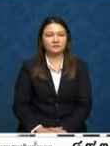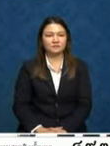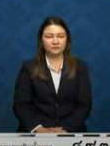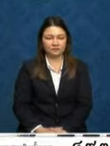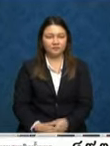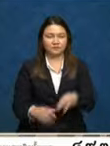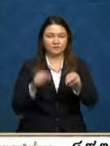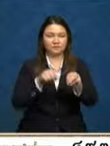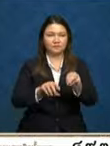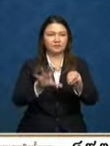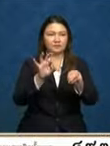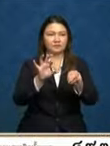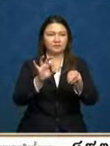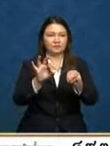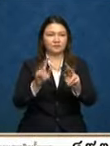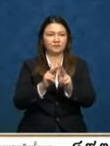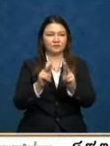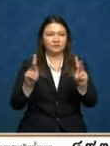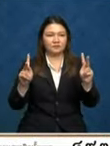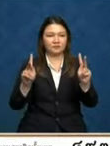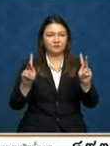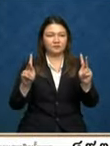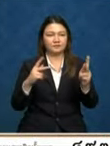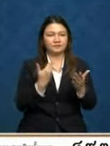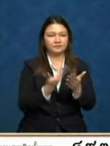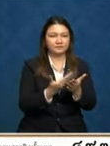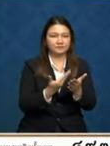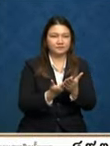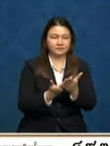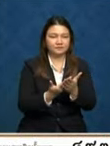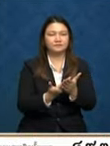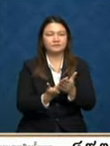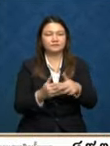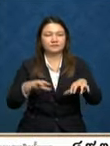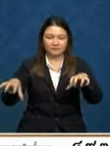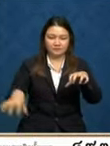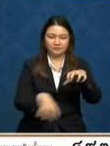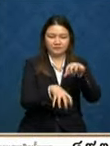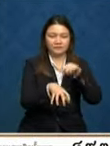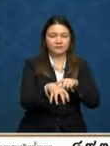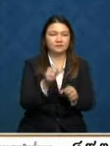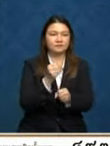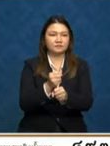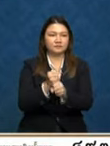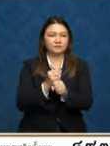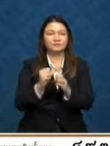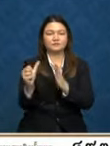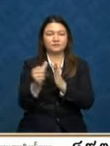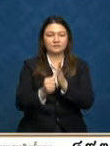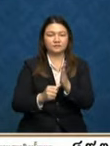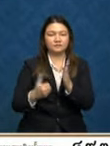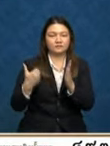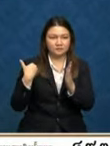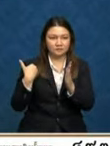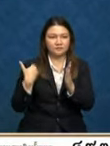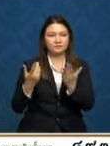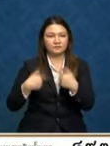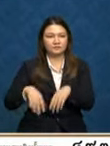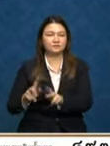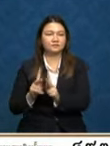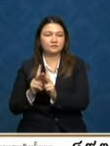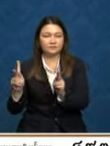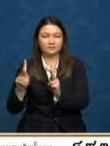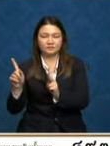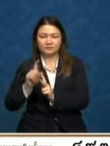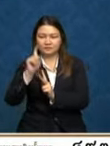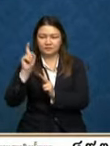มาตรา9กระทรวงการคลังและหน่วยงานในกำกับมีการแก้ไขมีกรรมาธิการขอสงวนความ